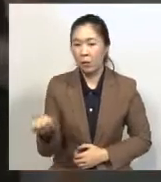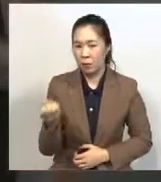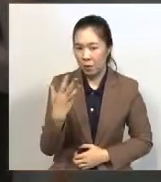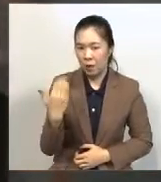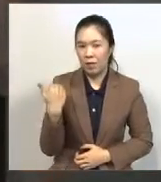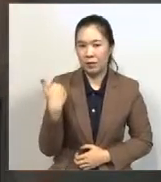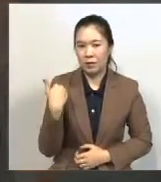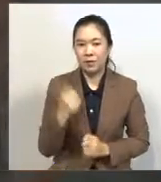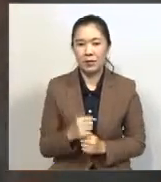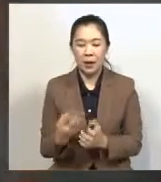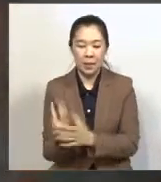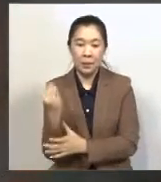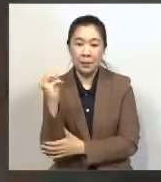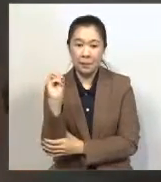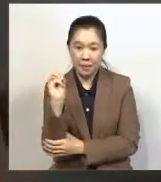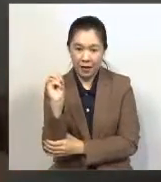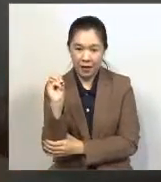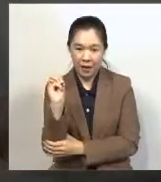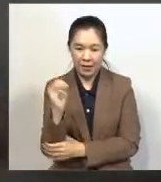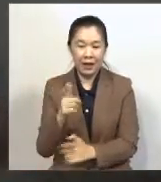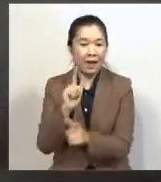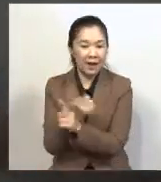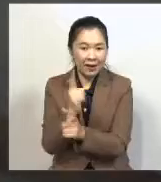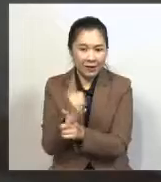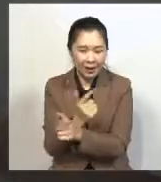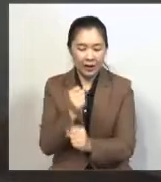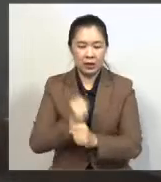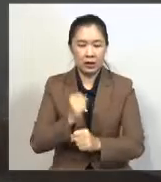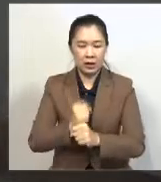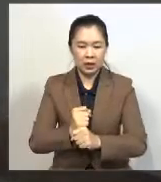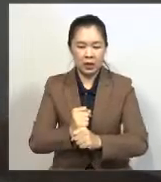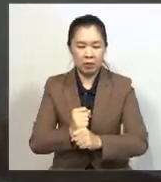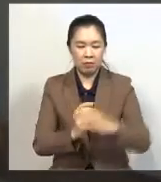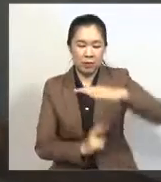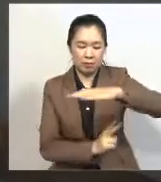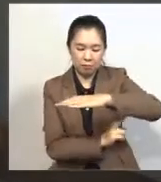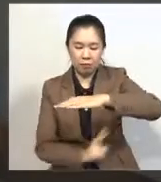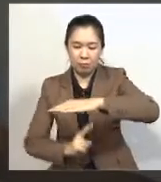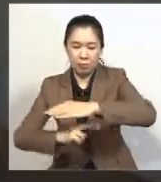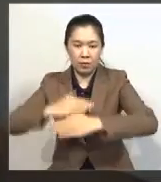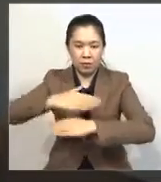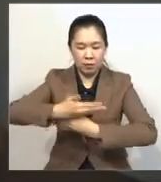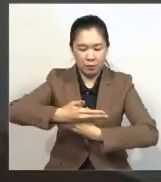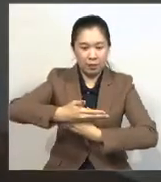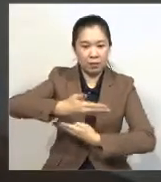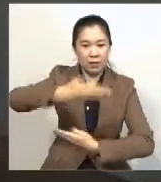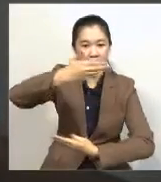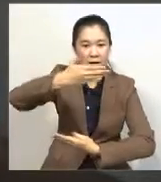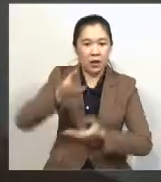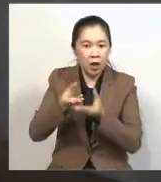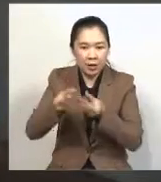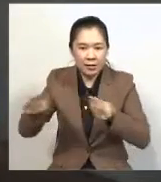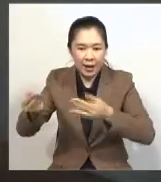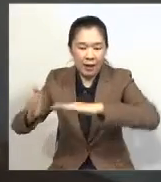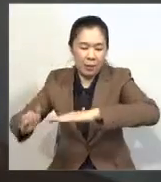การนำไม้รวมถึงเหล็กมากั้นทำเป็นโค้งนะคะเพื่อที่จะรองรับกระสอบทรายที่นำม